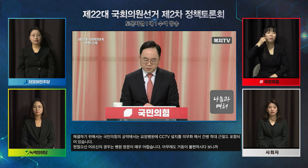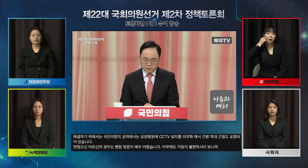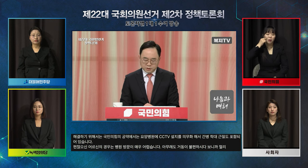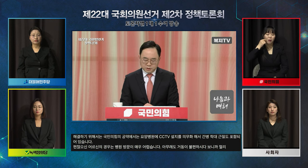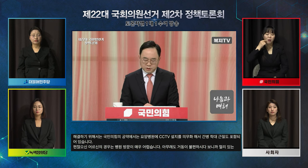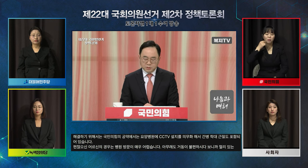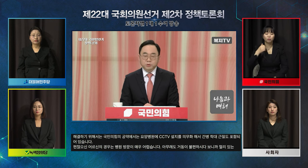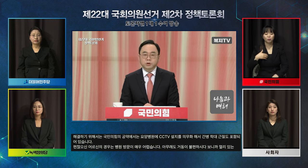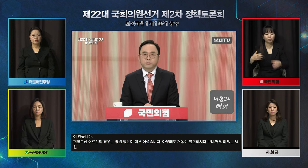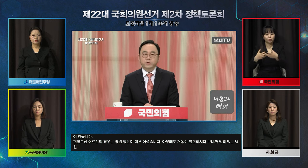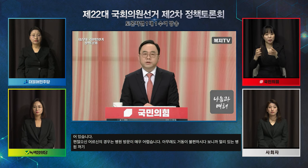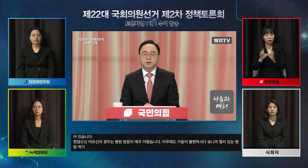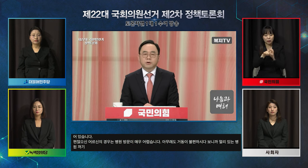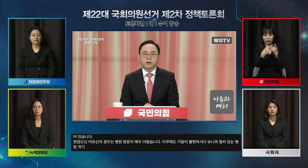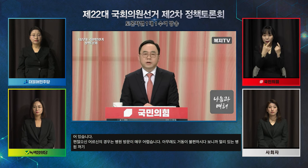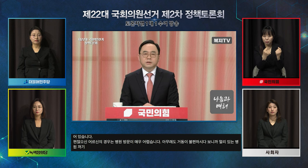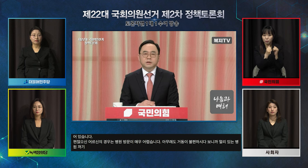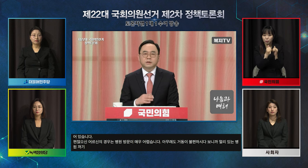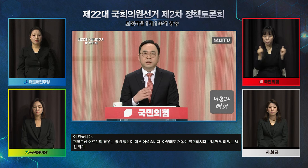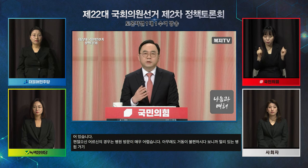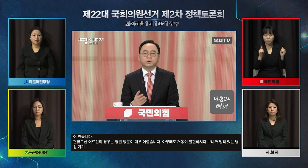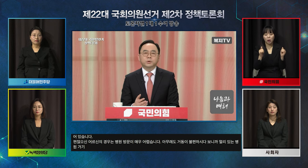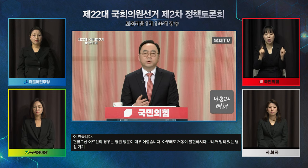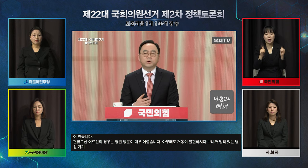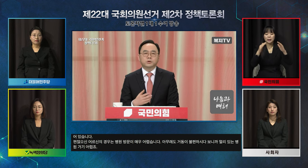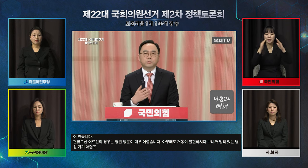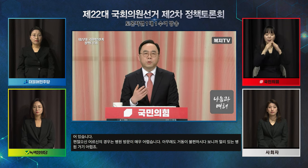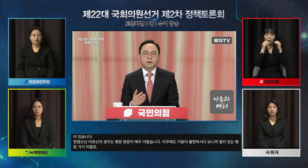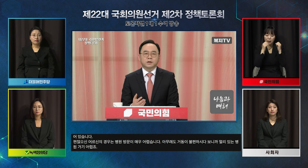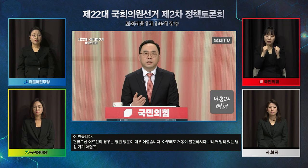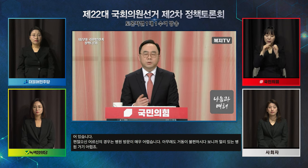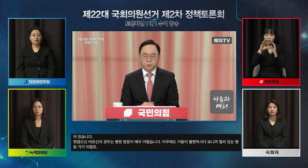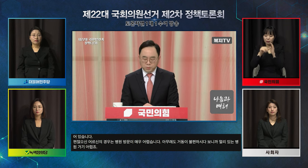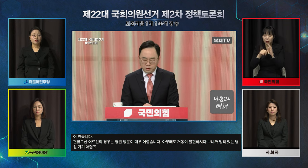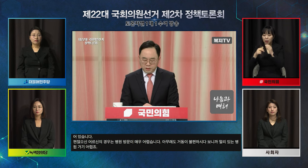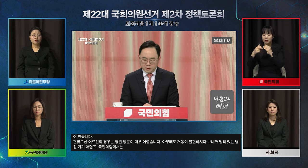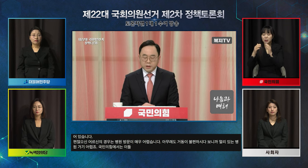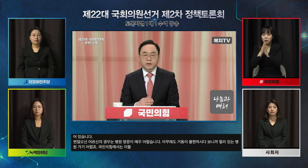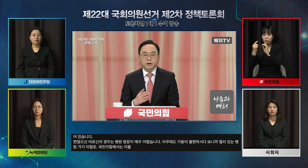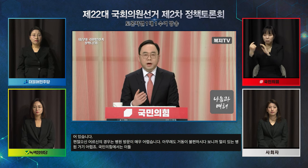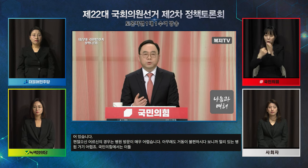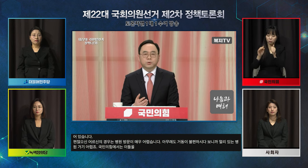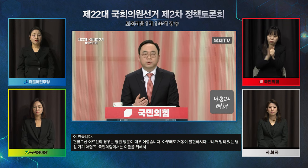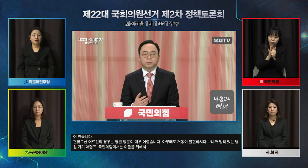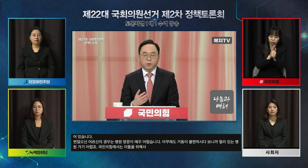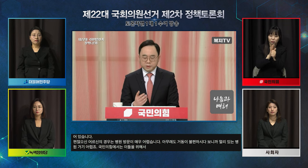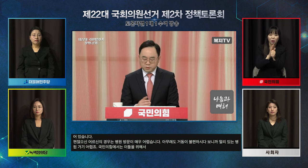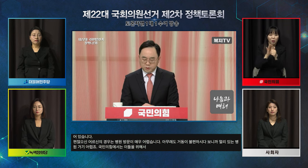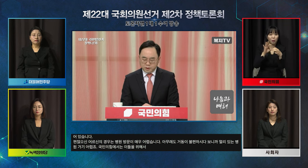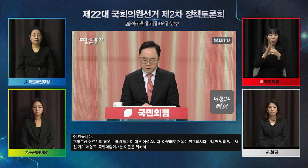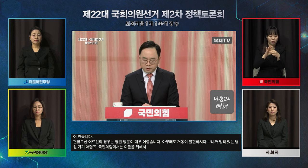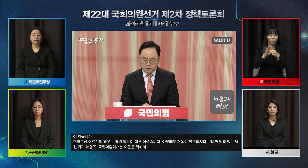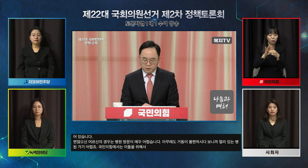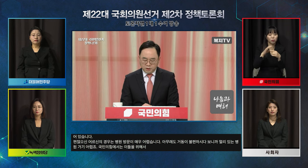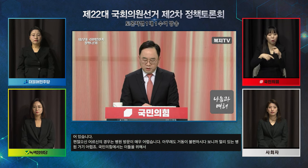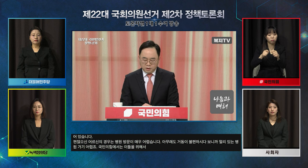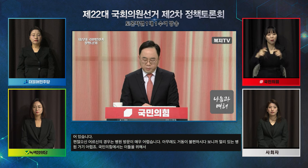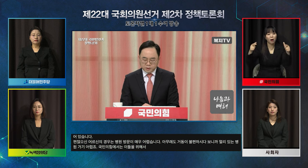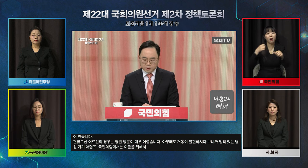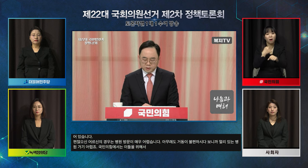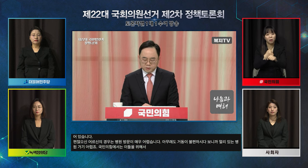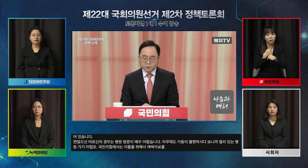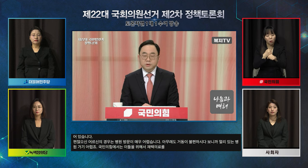국민의힘에서는 이분들을 위해서 재택의료를 좀 더 확대하고 재택 간호를 좀 더 활성화를 해서